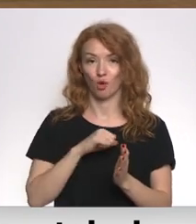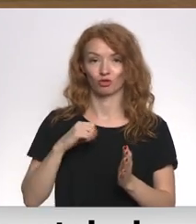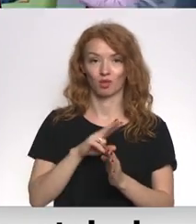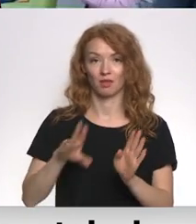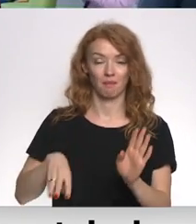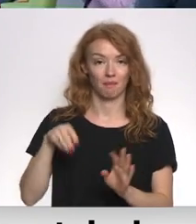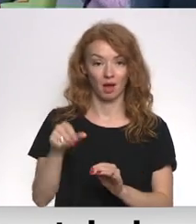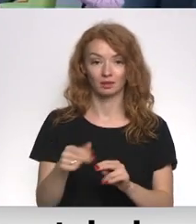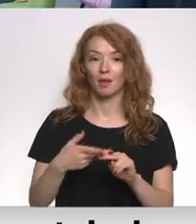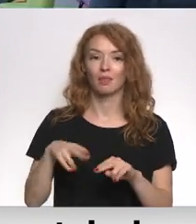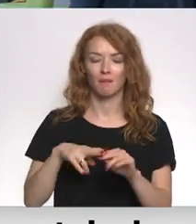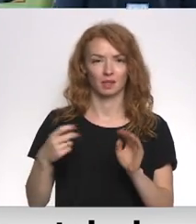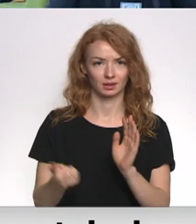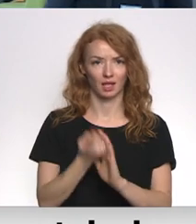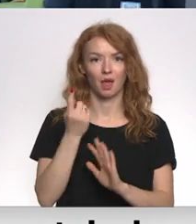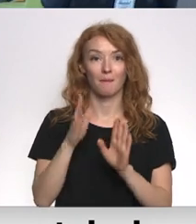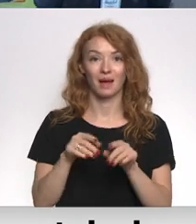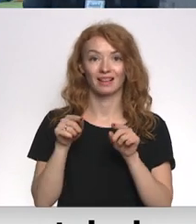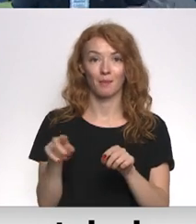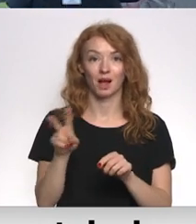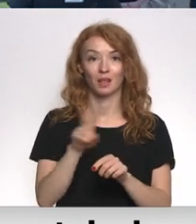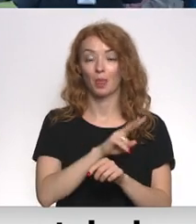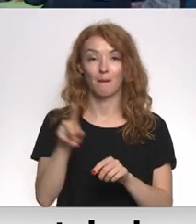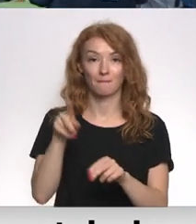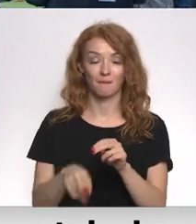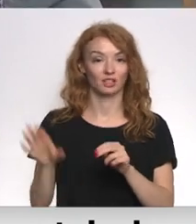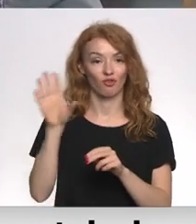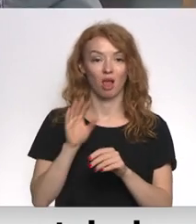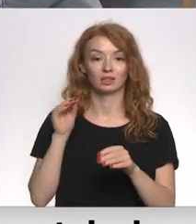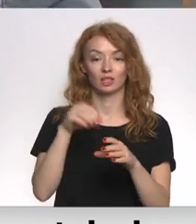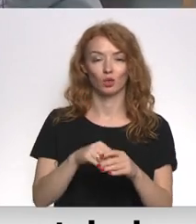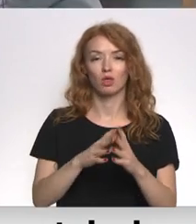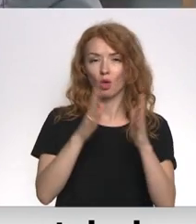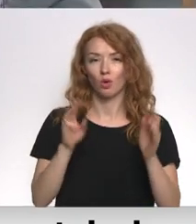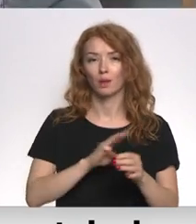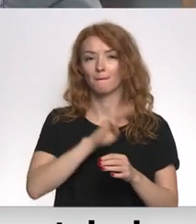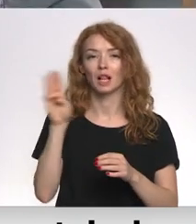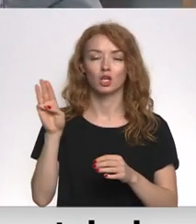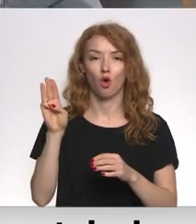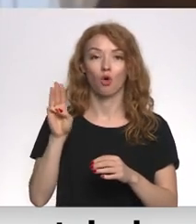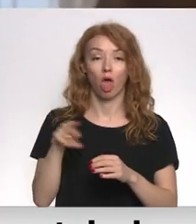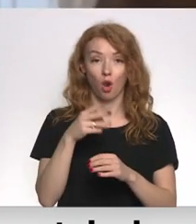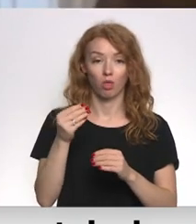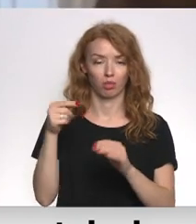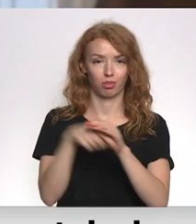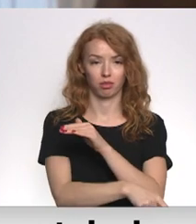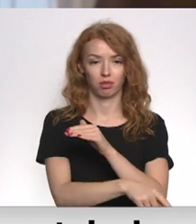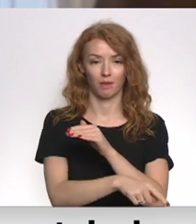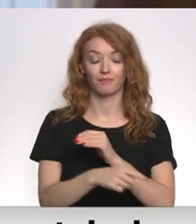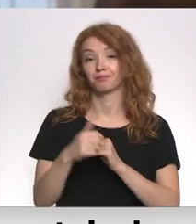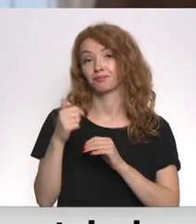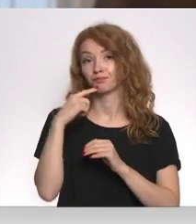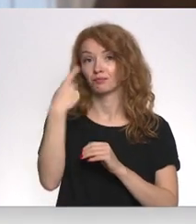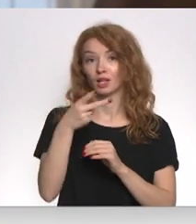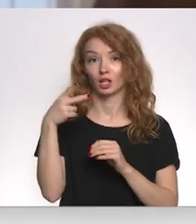nemaksā. Tāpēc sanāk, ka par tiem, kas nepabeidz, valsts iegulda miljoniem eiro caurā maisā. Tieši ņemot 19.